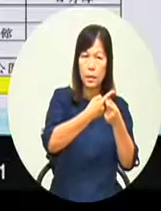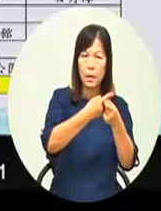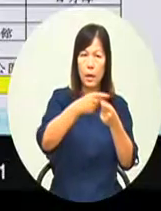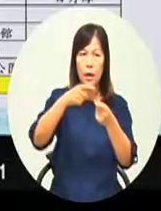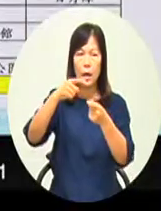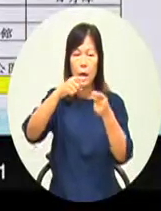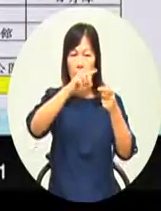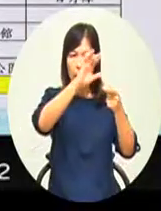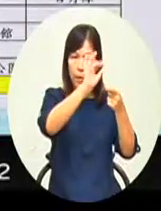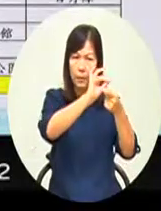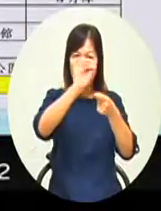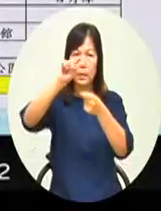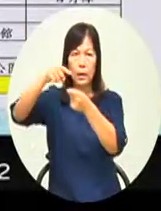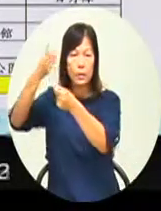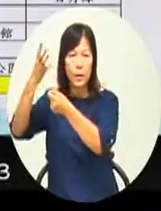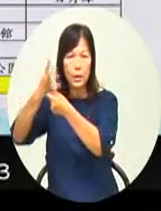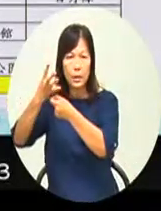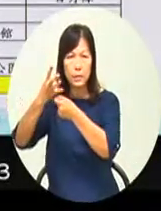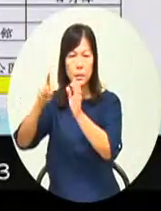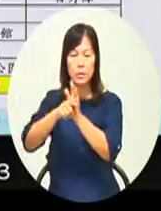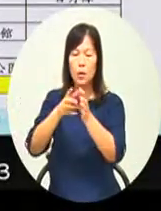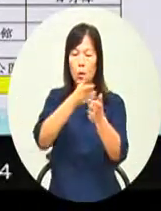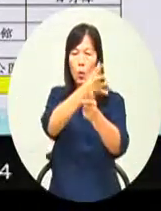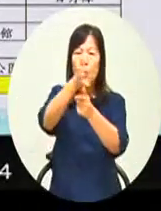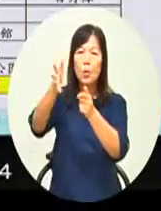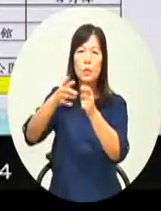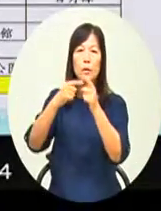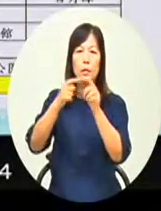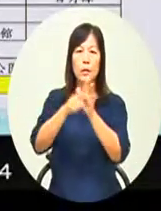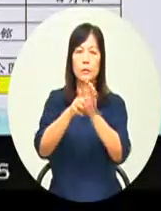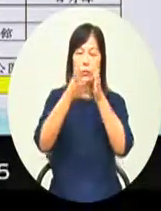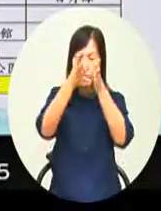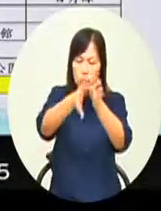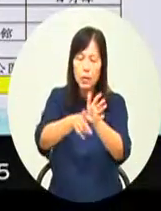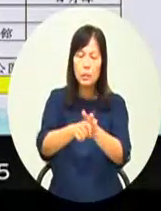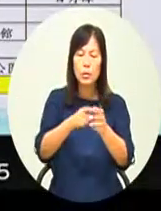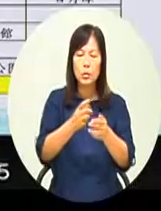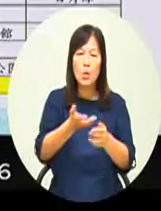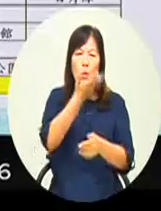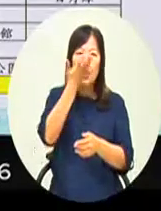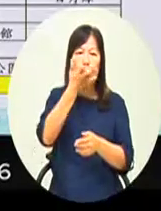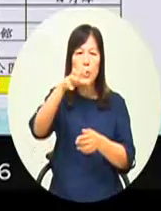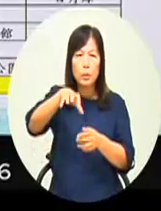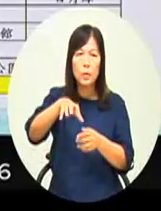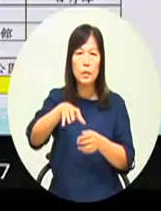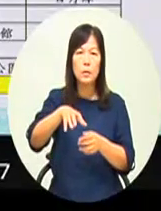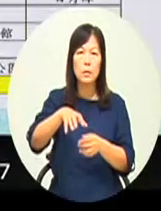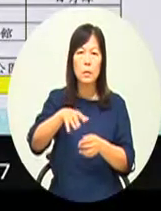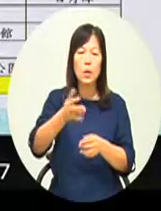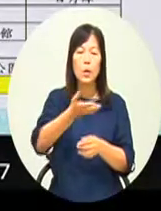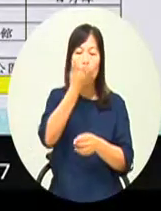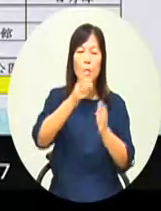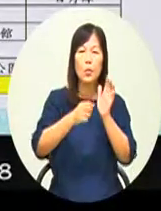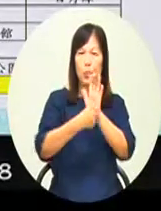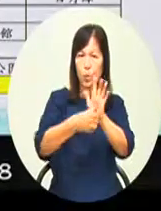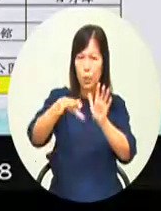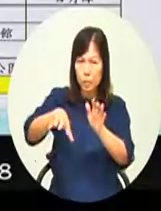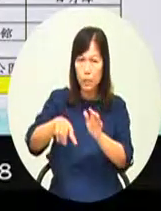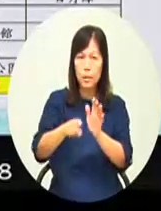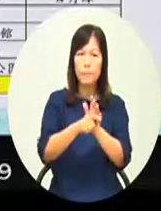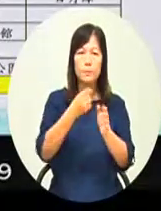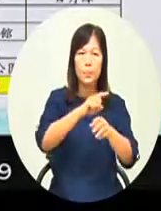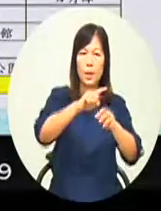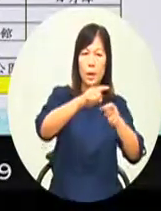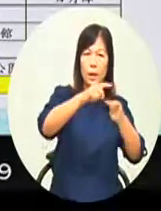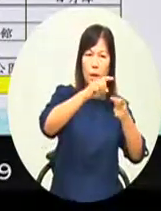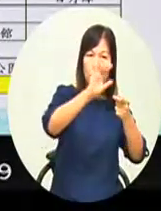100年到104年受访的旅客他主要针对于游览景点的话，我们可以还从